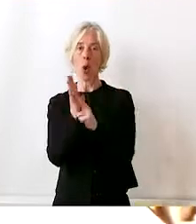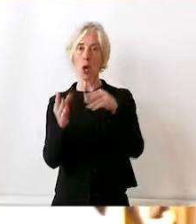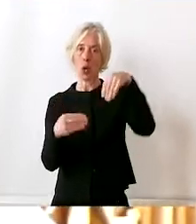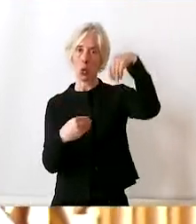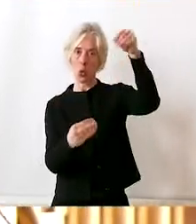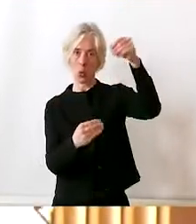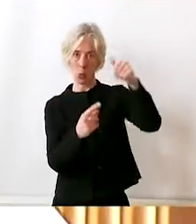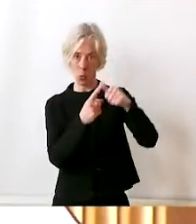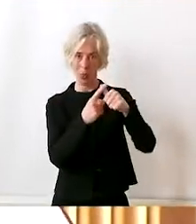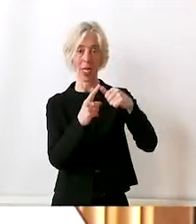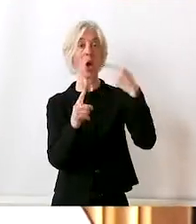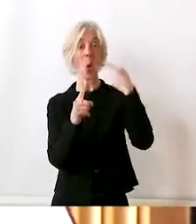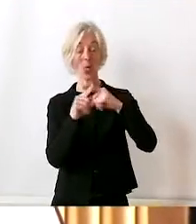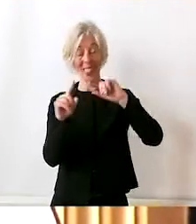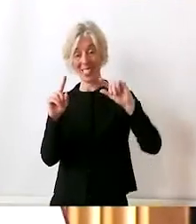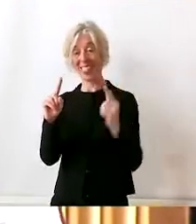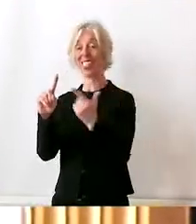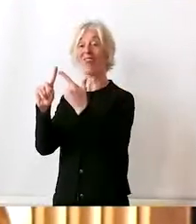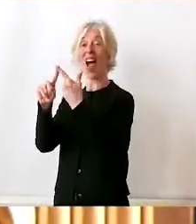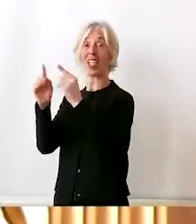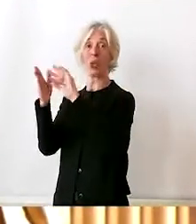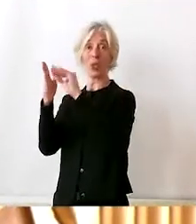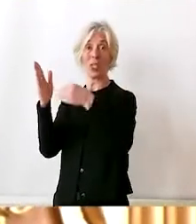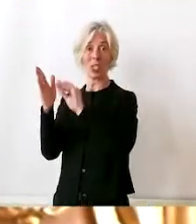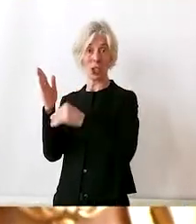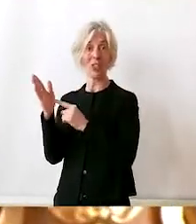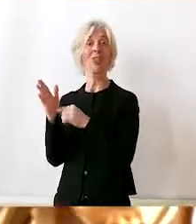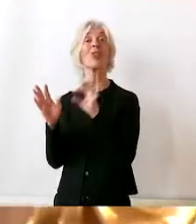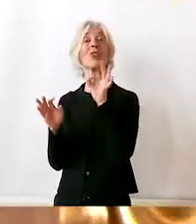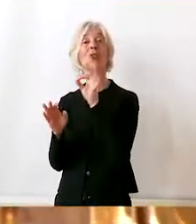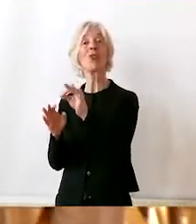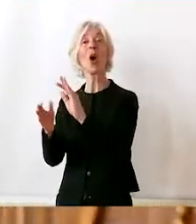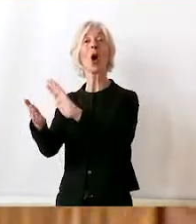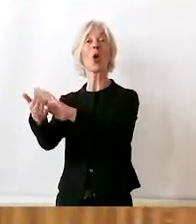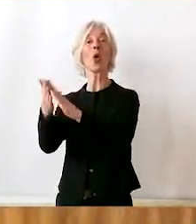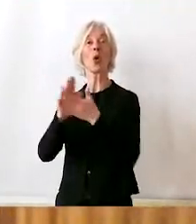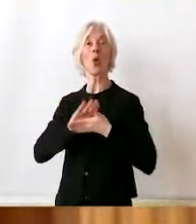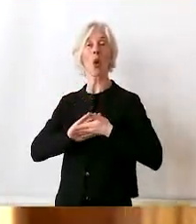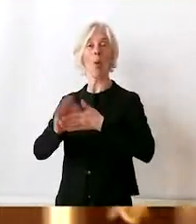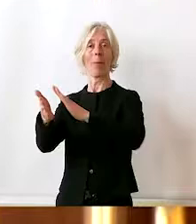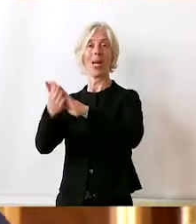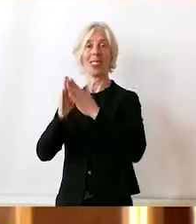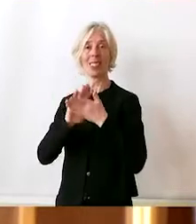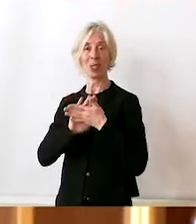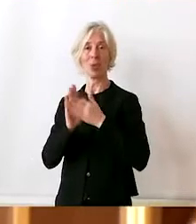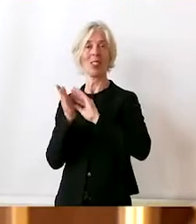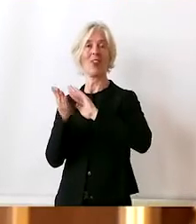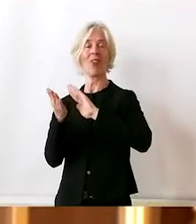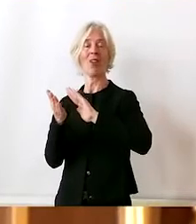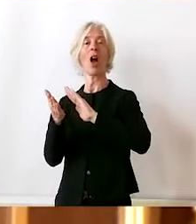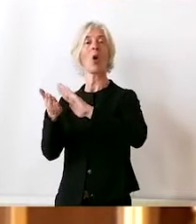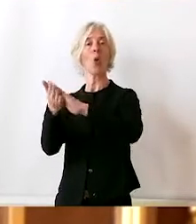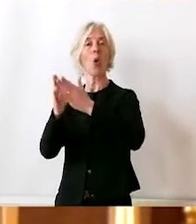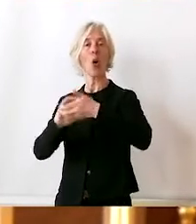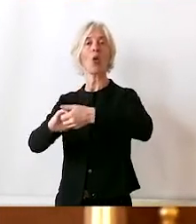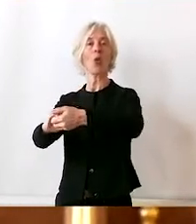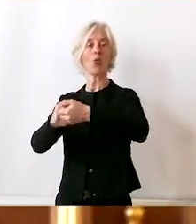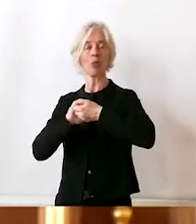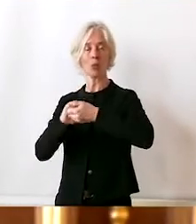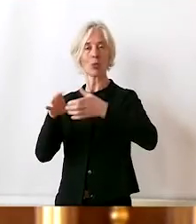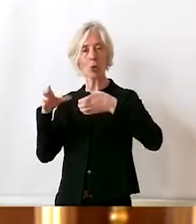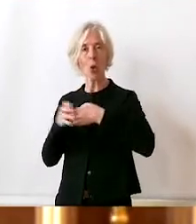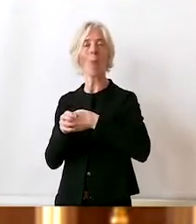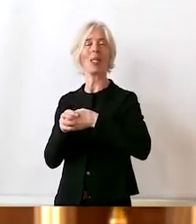hier getätigt ist. Es gibt noch eine zweite, die zu tätigen ist, damit auch die Kooperationsvereinbarung entsprechend unterschrieben ist. Und